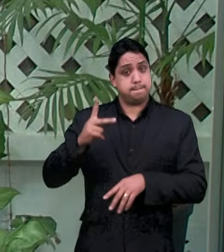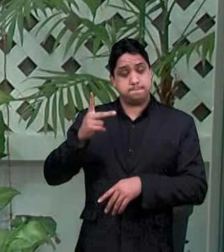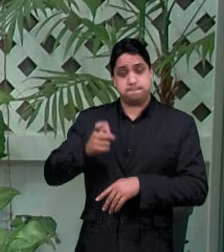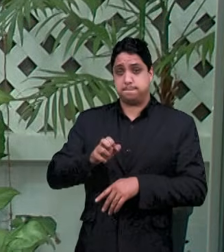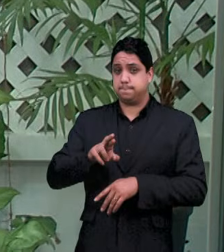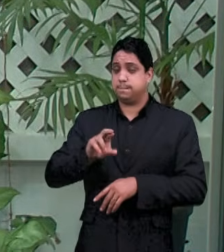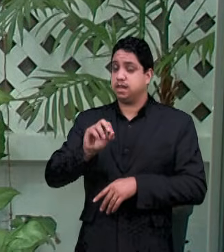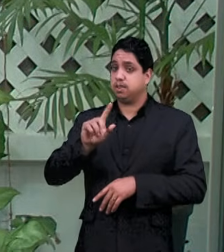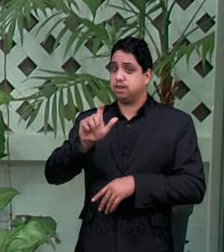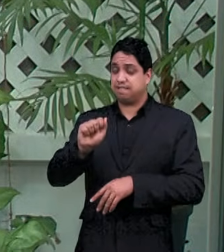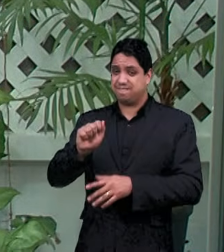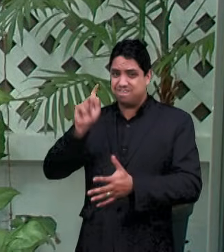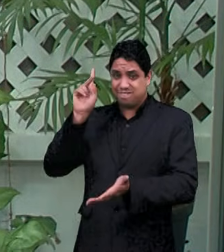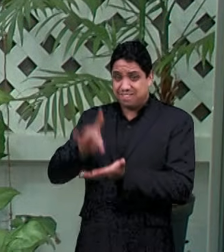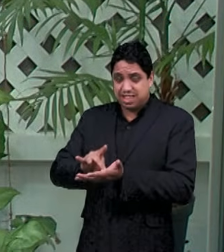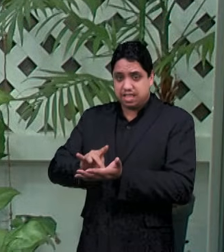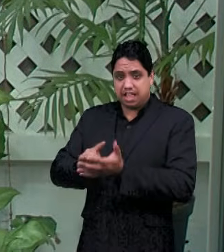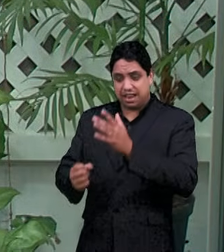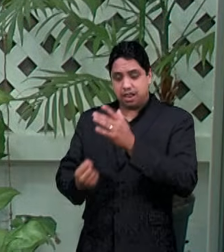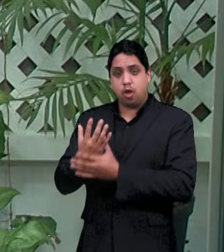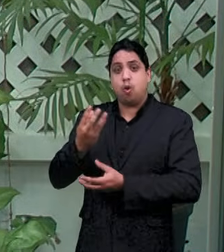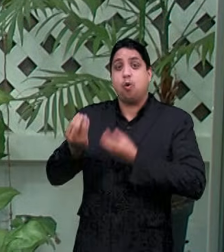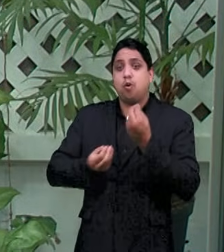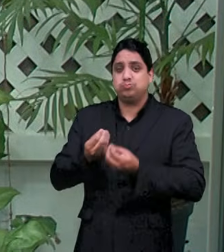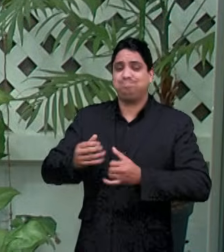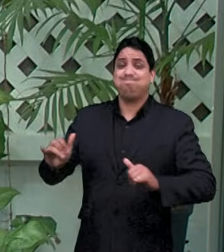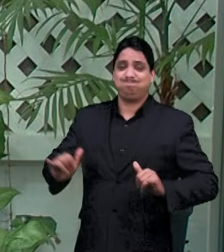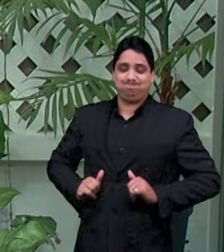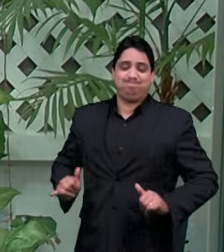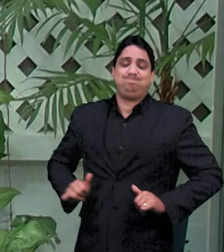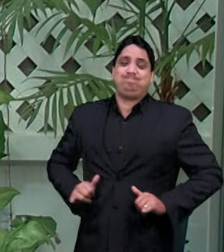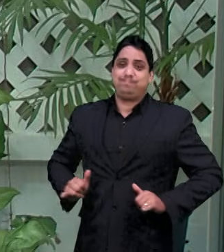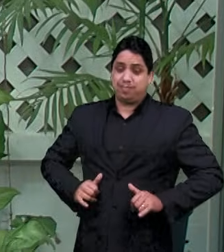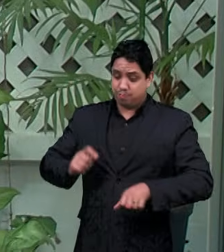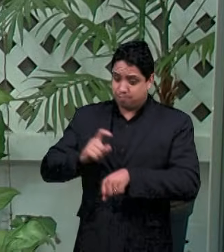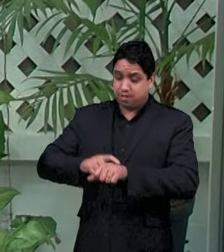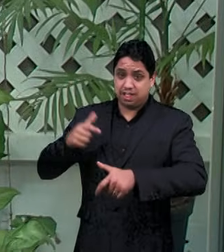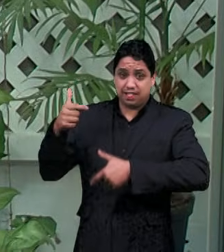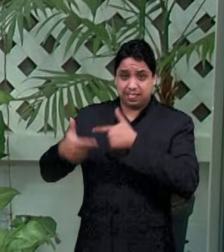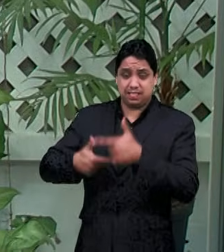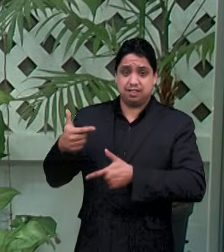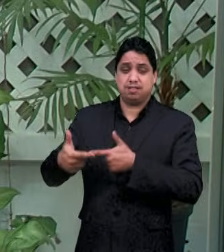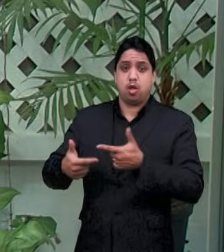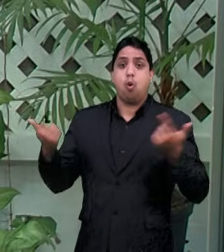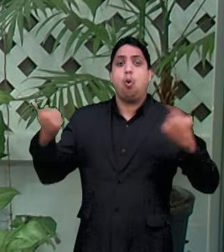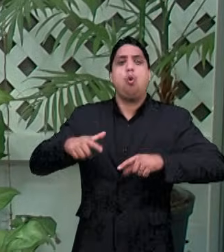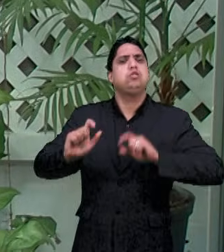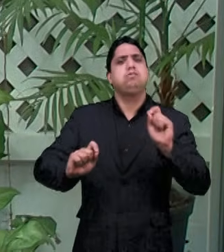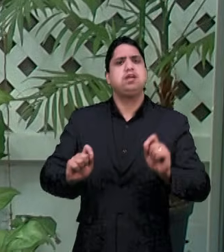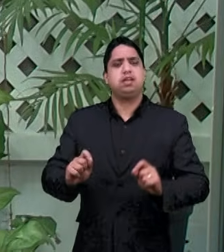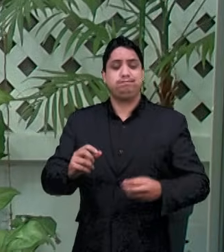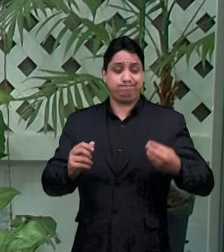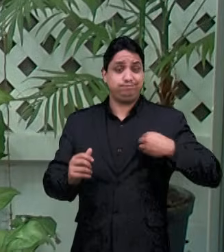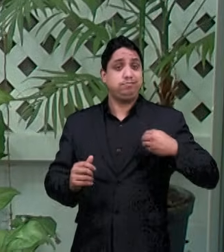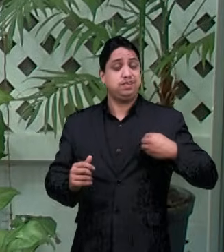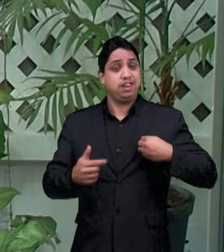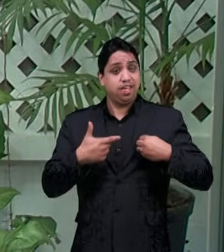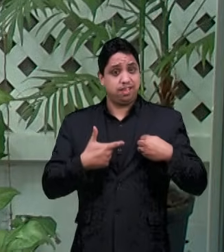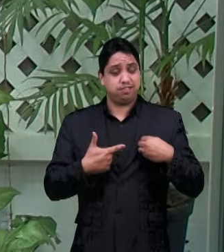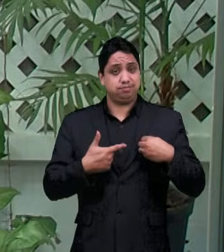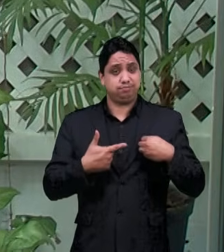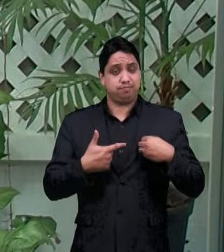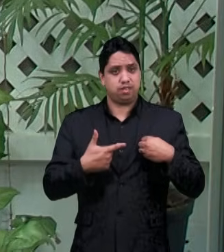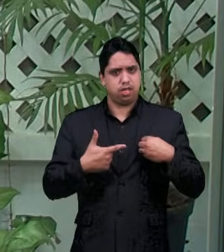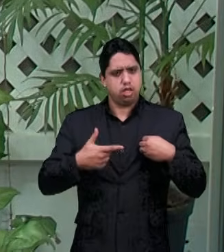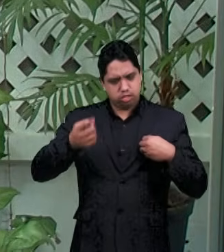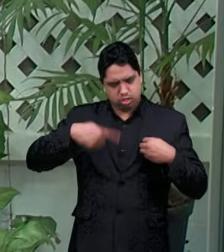elle est produite dans la douleur. Car dans la lutte contre le péché, le chrétien,